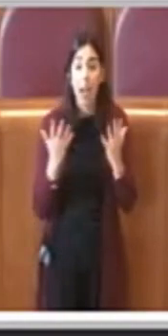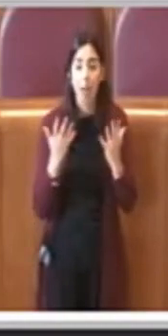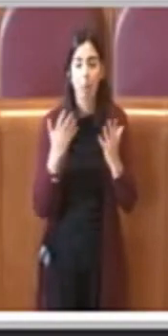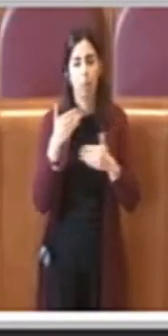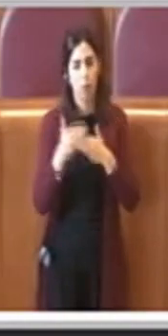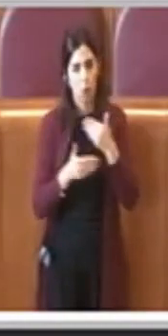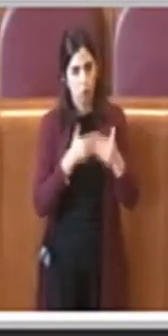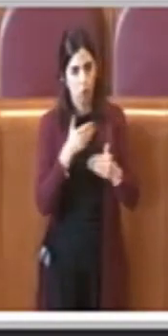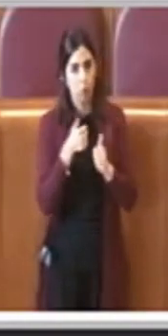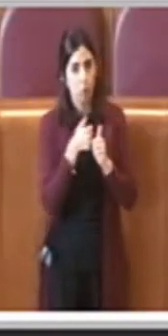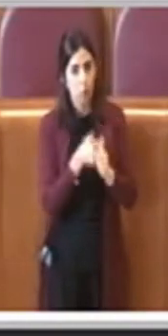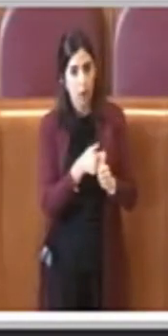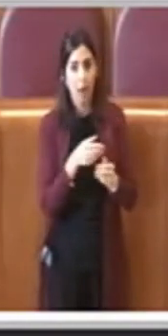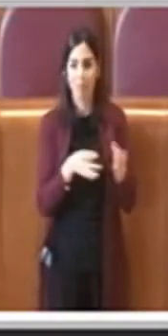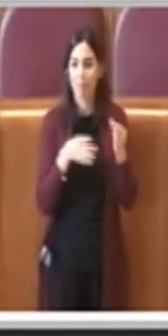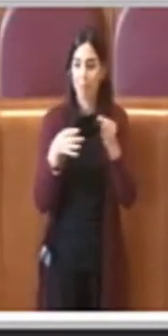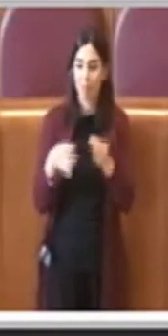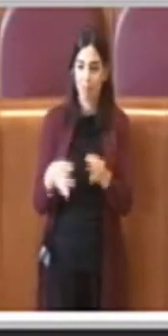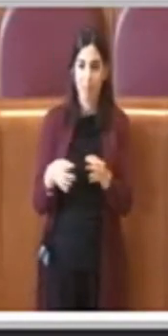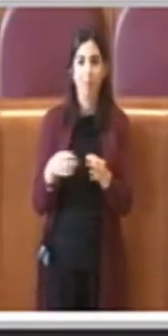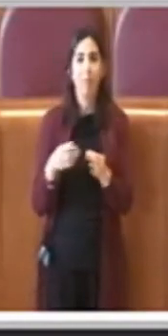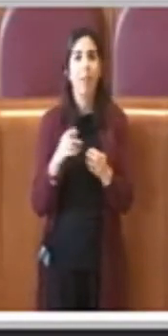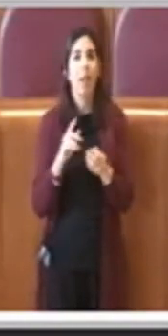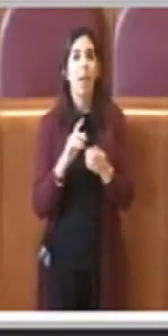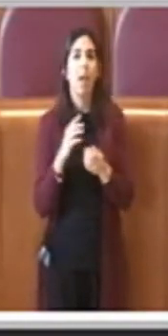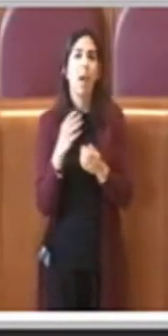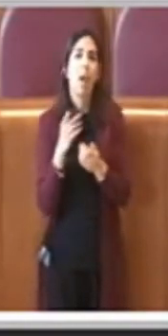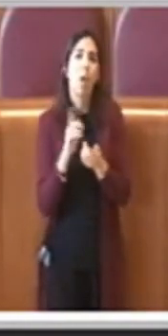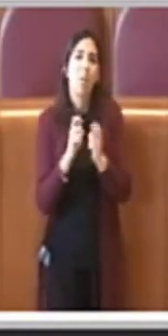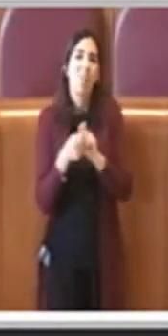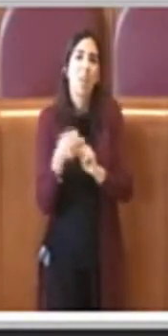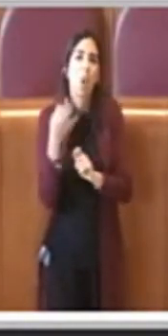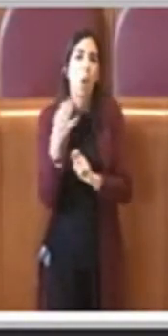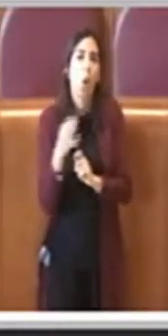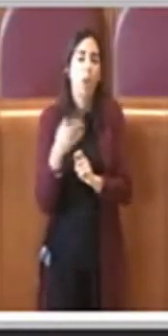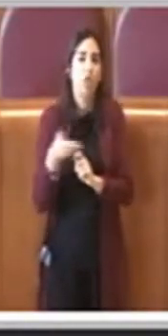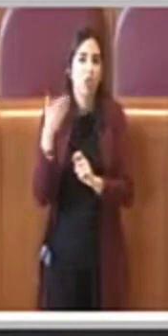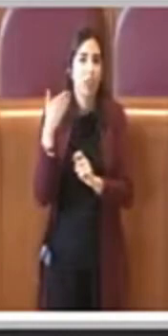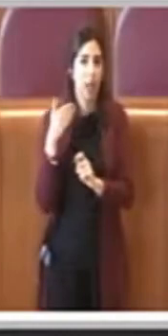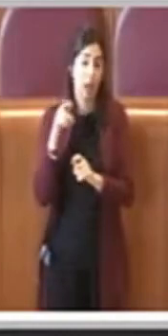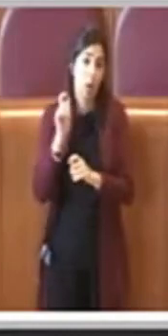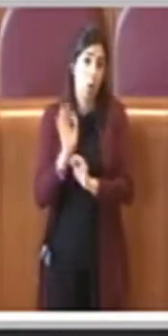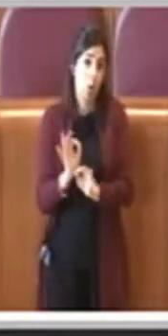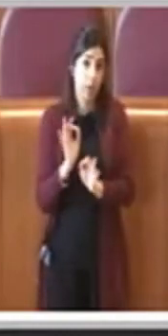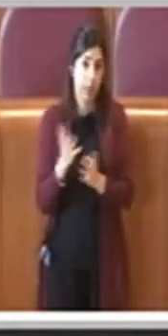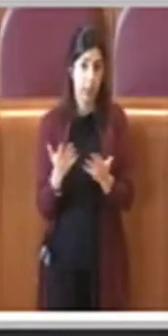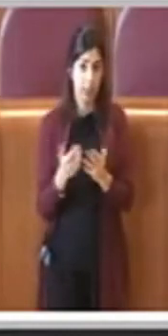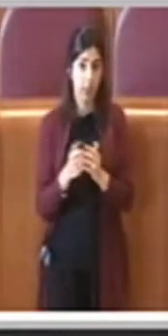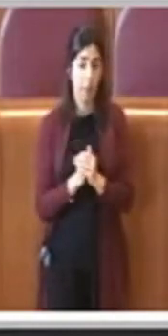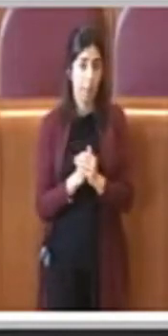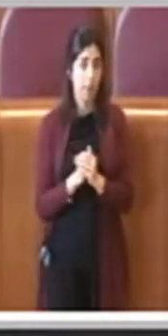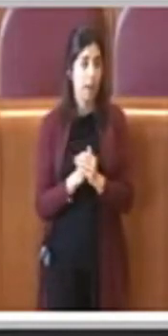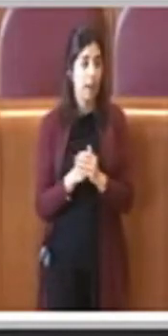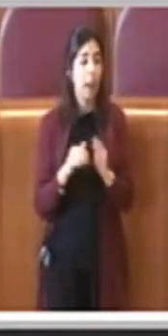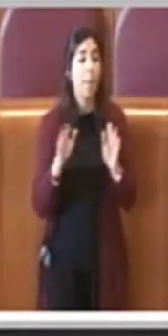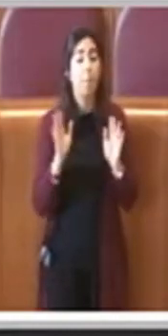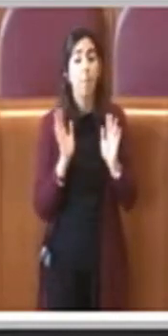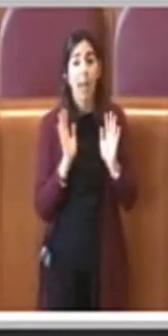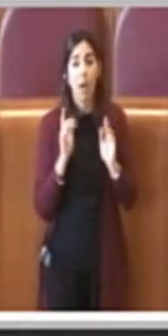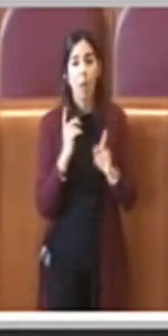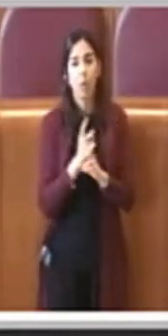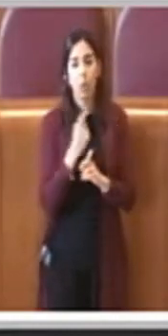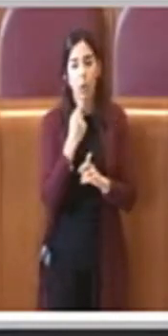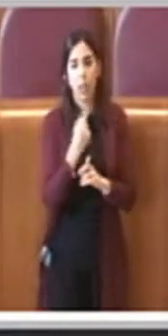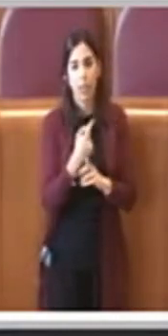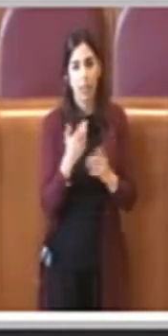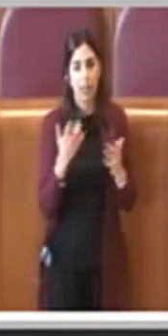procedura, è passata nella sua versione originaria e non poteva essere diversamente. Però c'è anche da dire